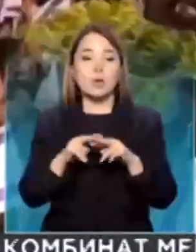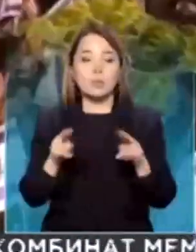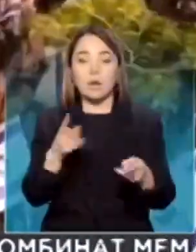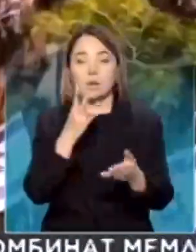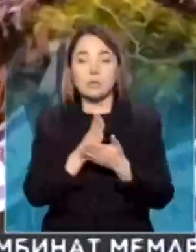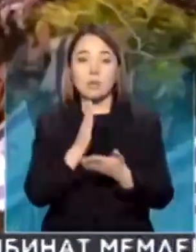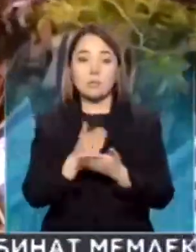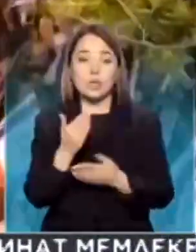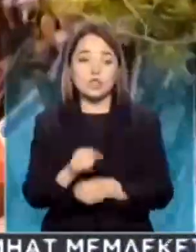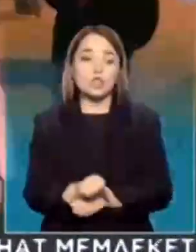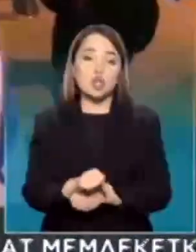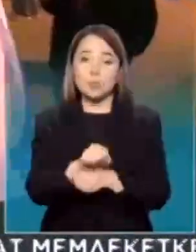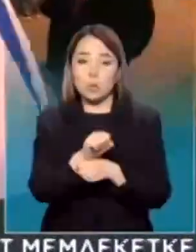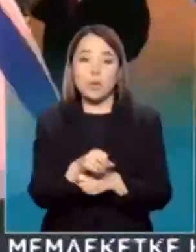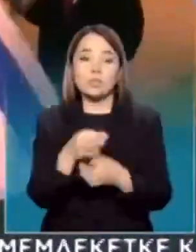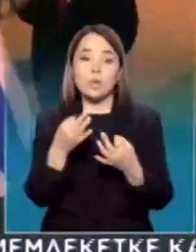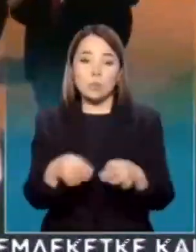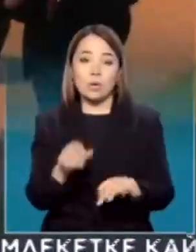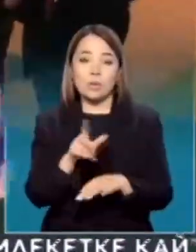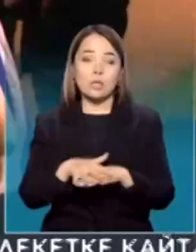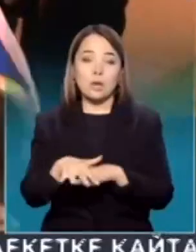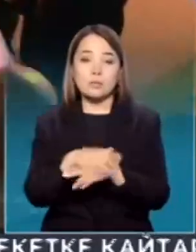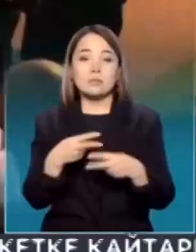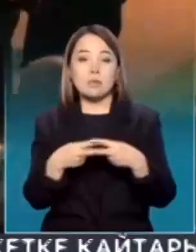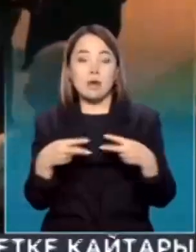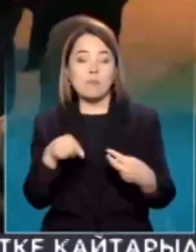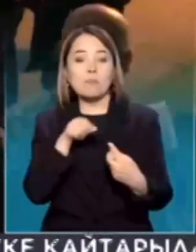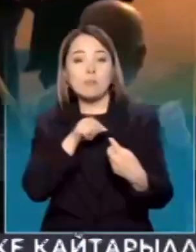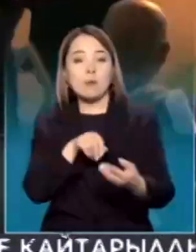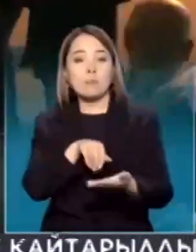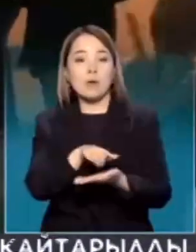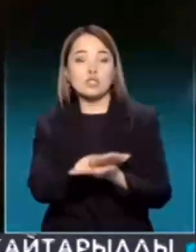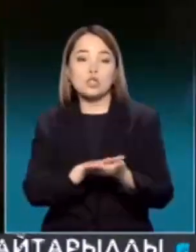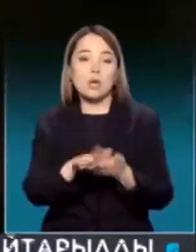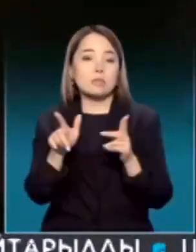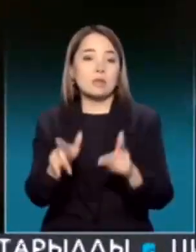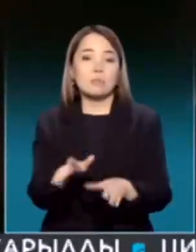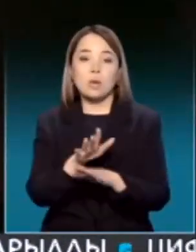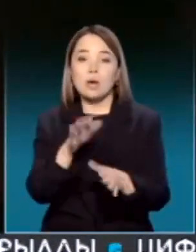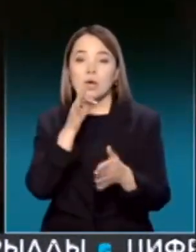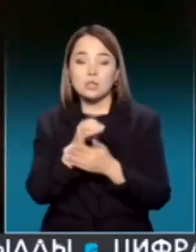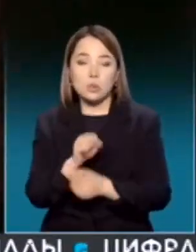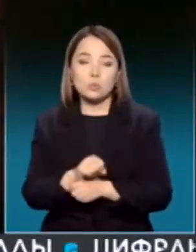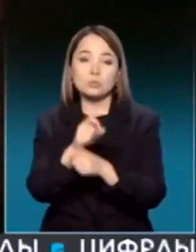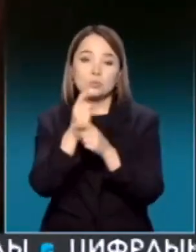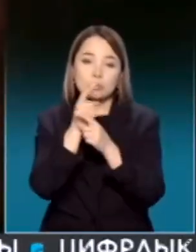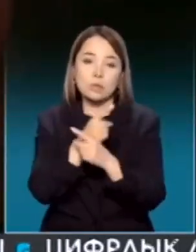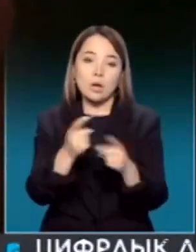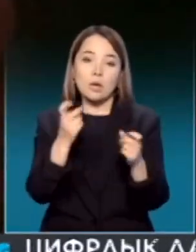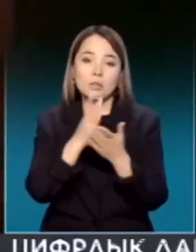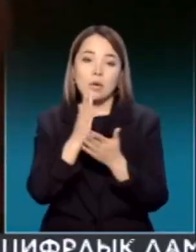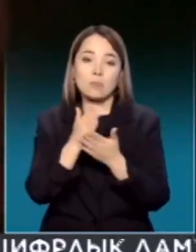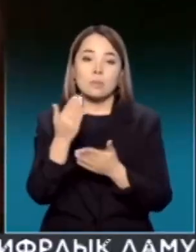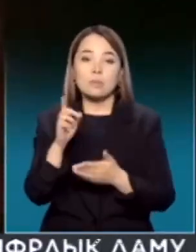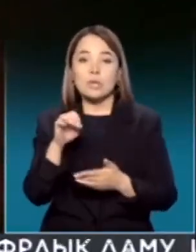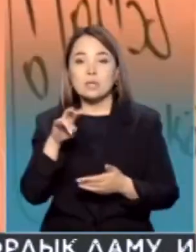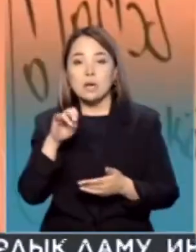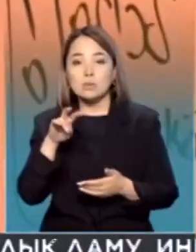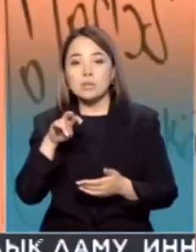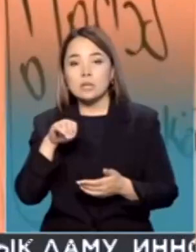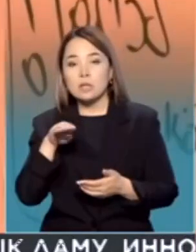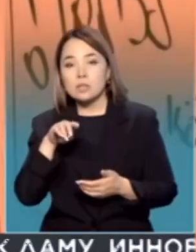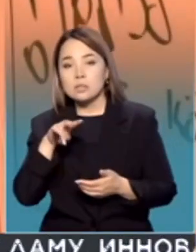келген. Шерушілер демократия мен теңдіктен бас тартуға ешқашан келіспейтінін айтып ұрандатты. Олардың пікірінше Бенямин